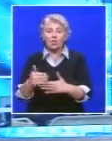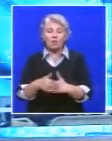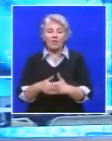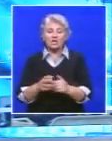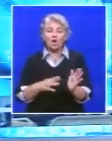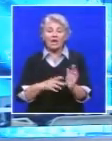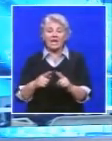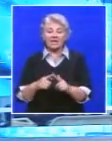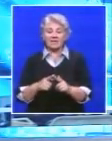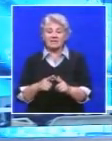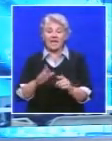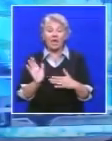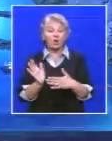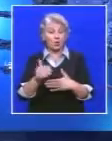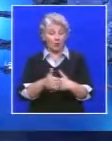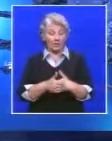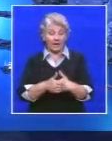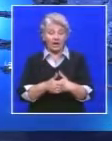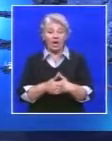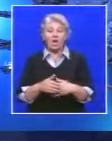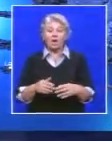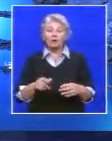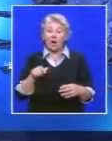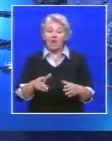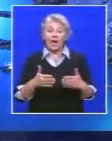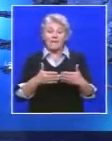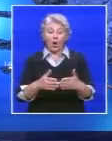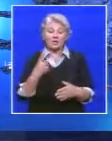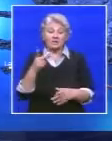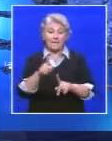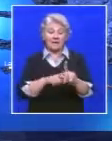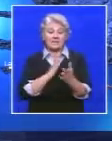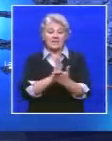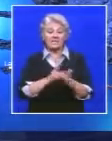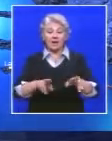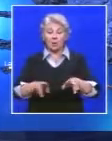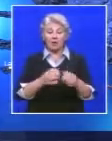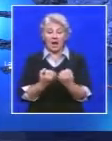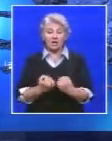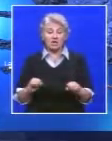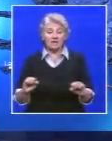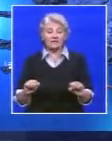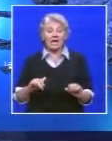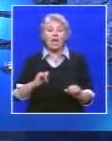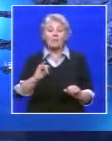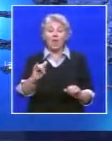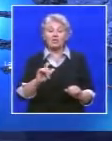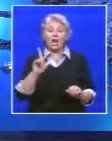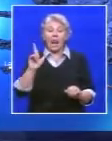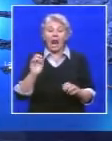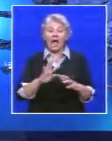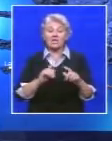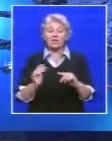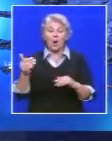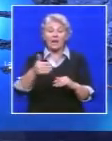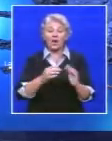Dubrovačko-neretvanske županije Dubrovnikom. Brod Nona Ana u iduće će dva mjeseca svakog utorka i četvrtka ploviti iz Dubrovnika na Lastovo preko Mljeta